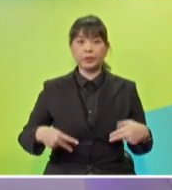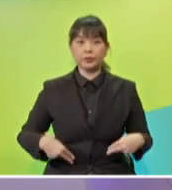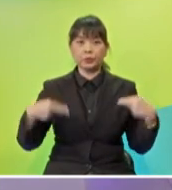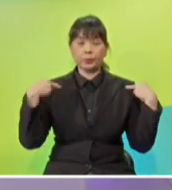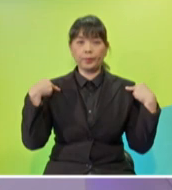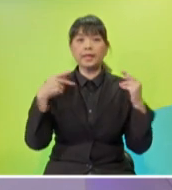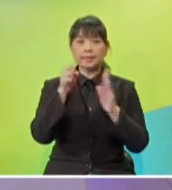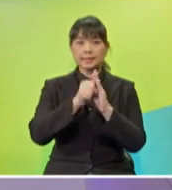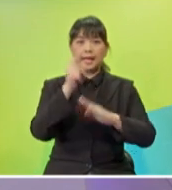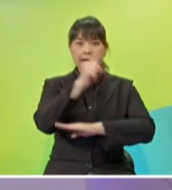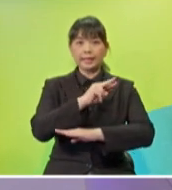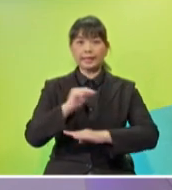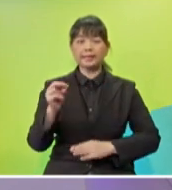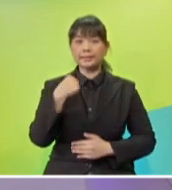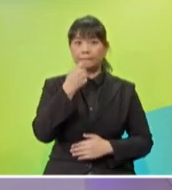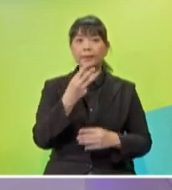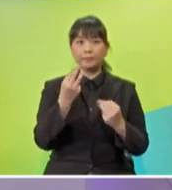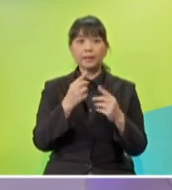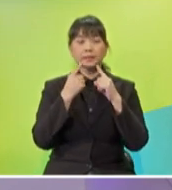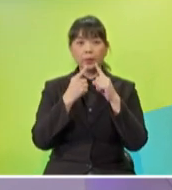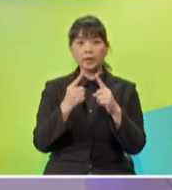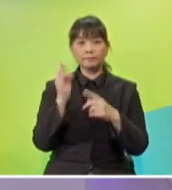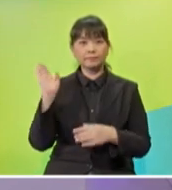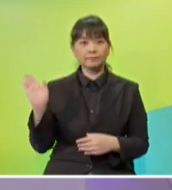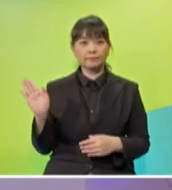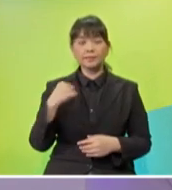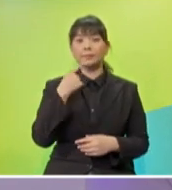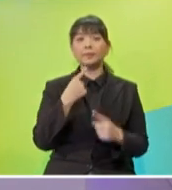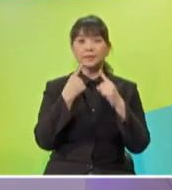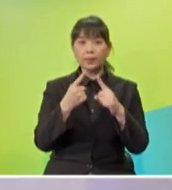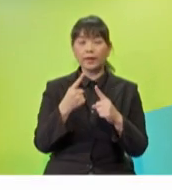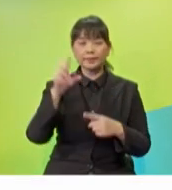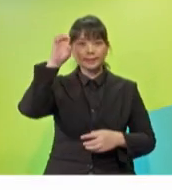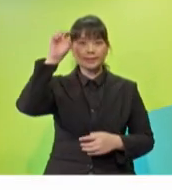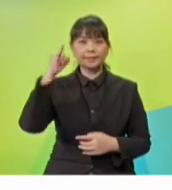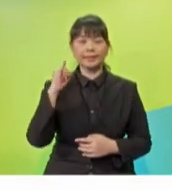siapa Nak jawab bagi bintang tiga betul oke